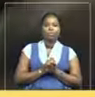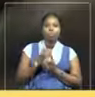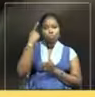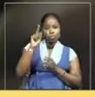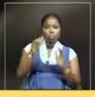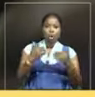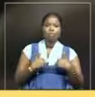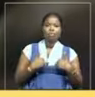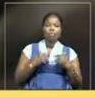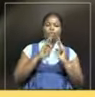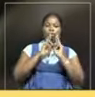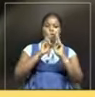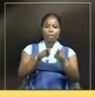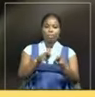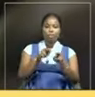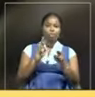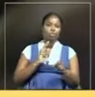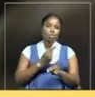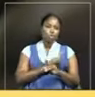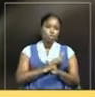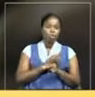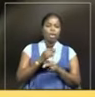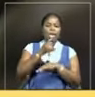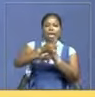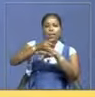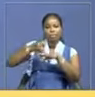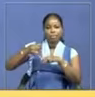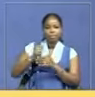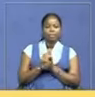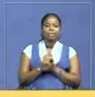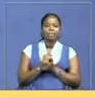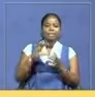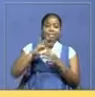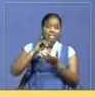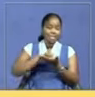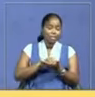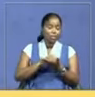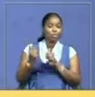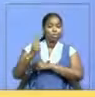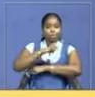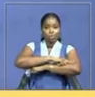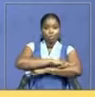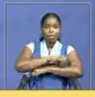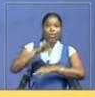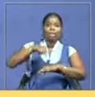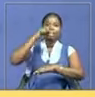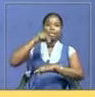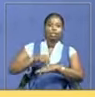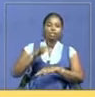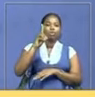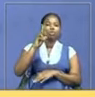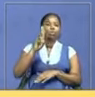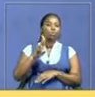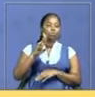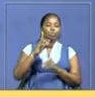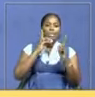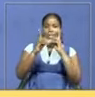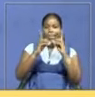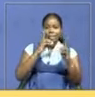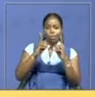favorablement à notre invitation à l'occasion de cette journée nationale du dialogue cette